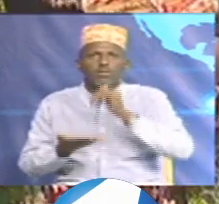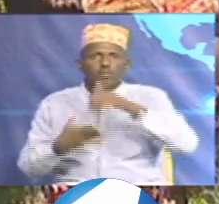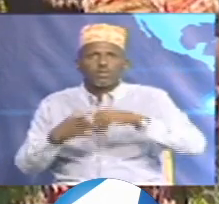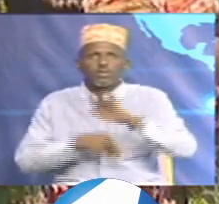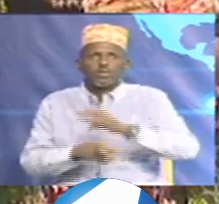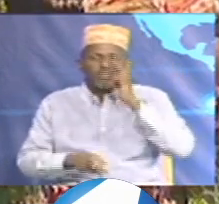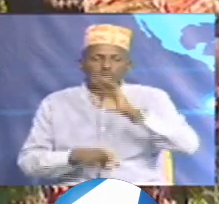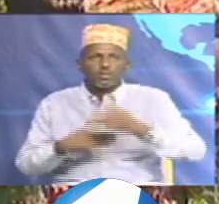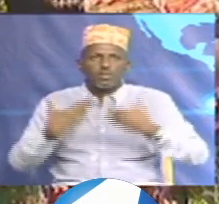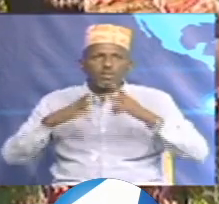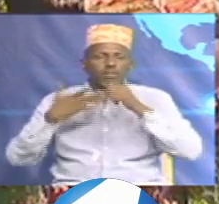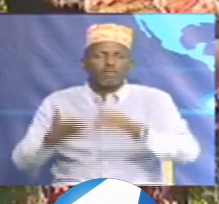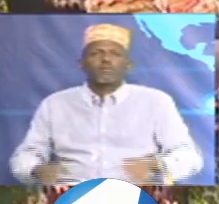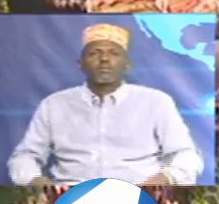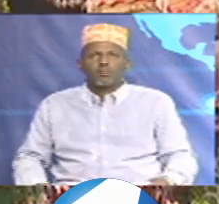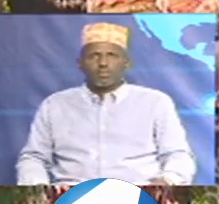l'intérêt de notre pays.